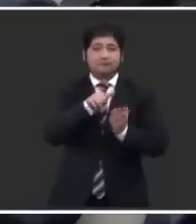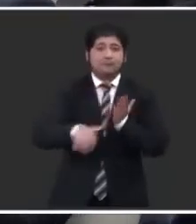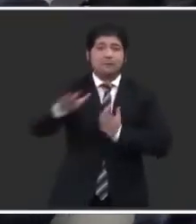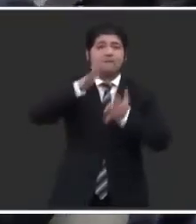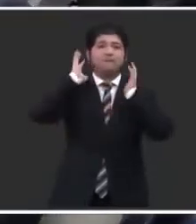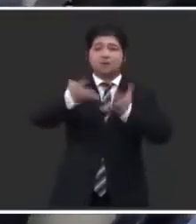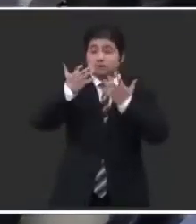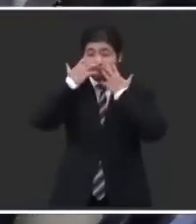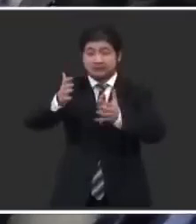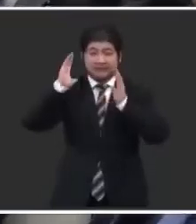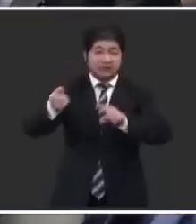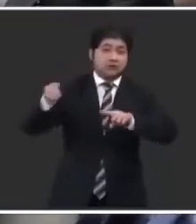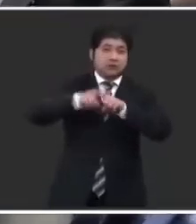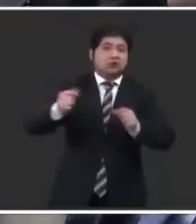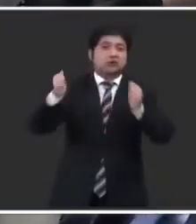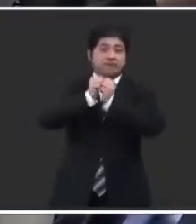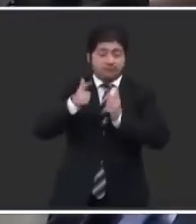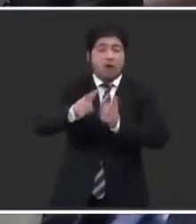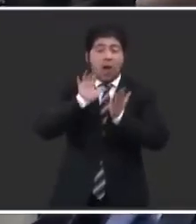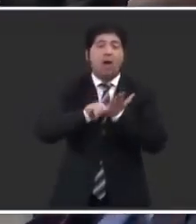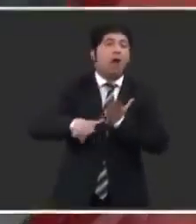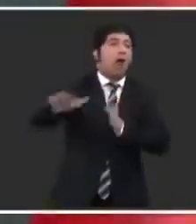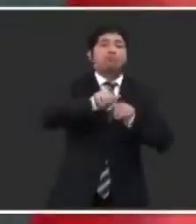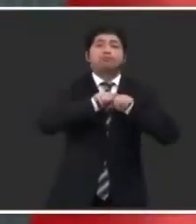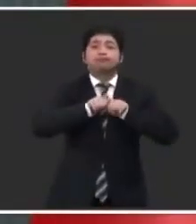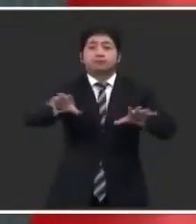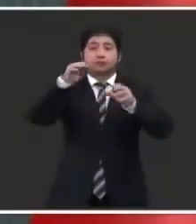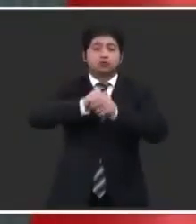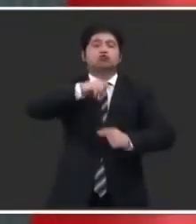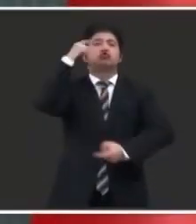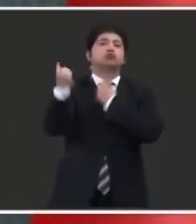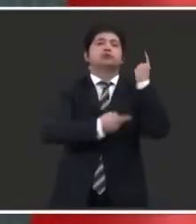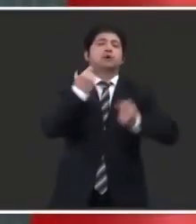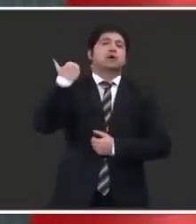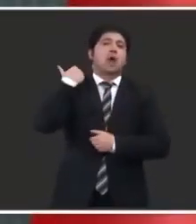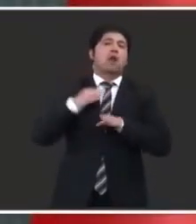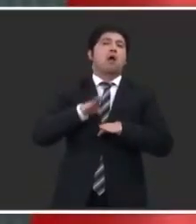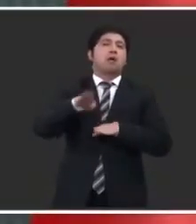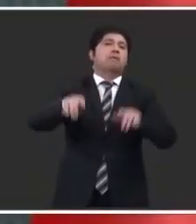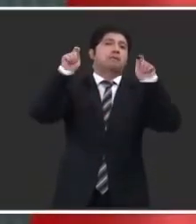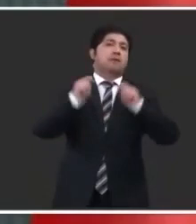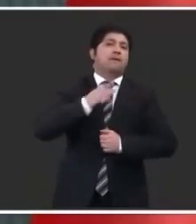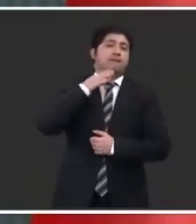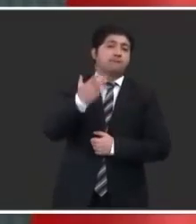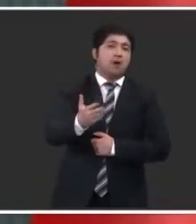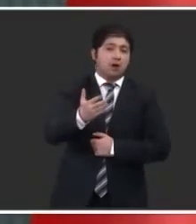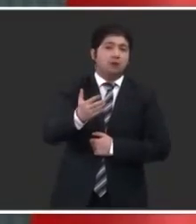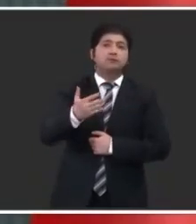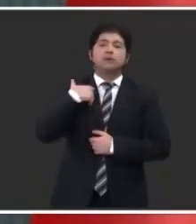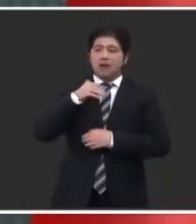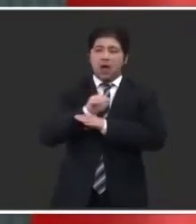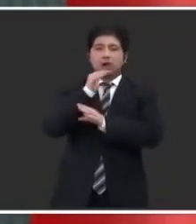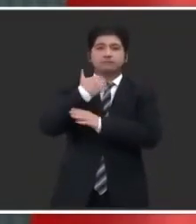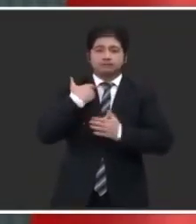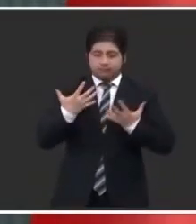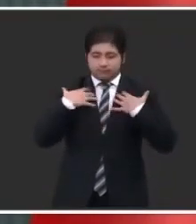etkinliğini artıracak Hem yerpazesini genişletecek bir dizi yeni adım attık hayatının idamesi